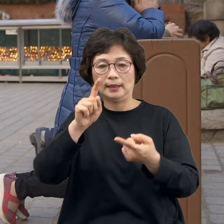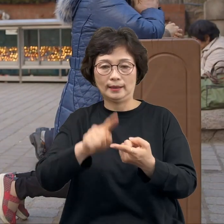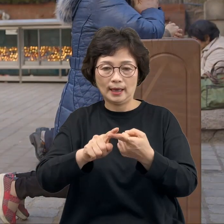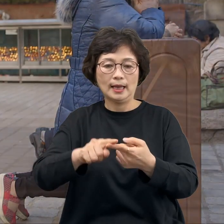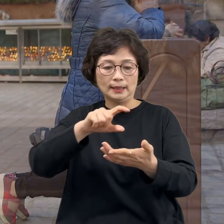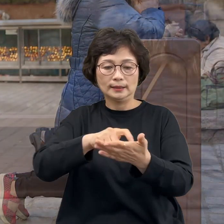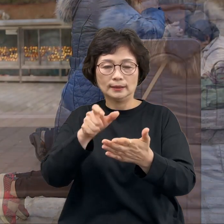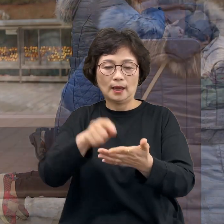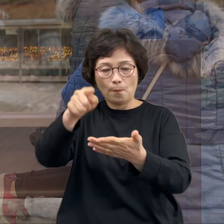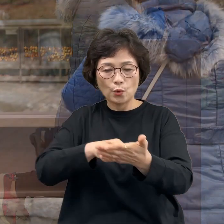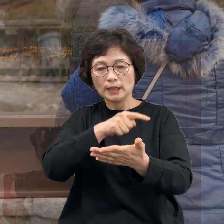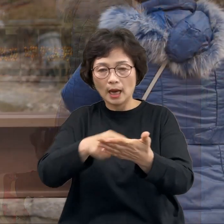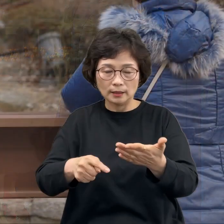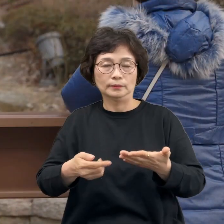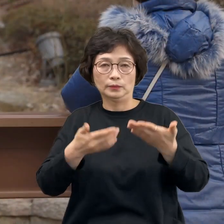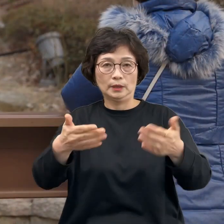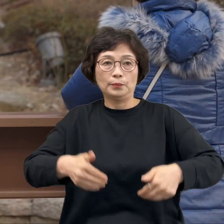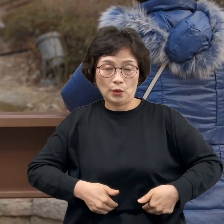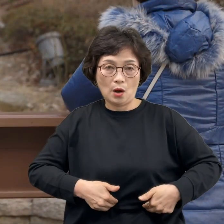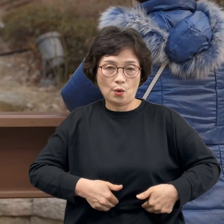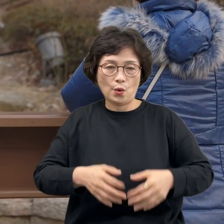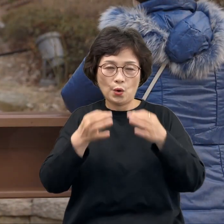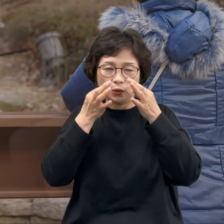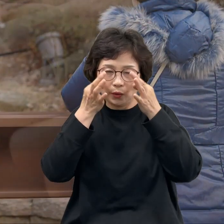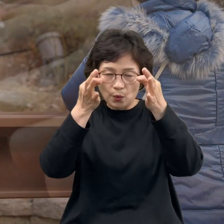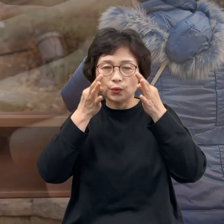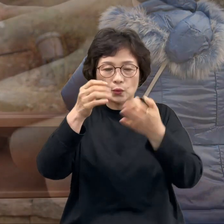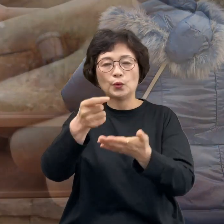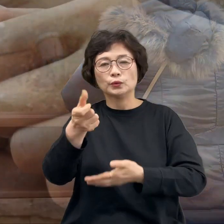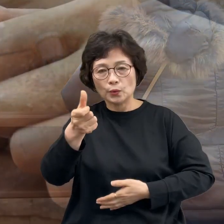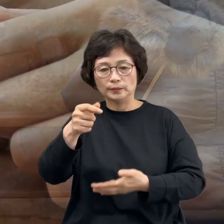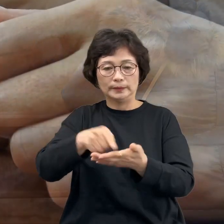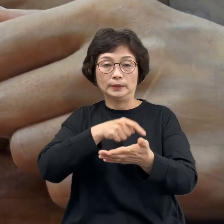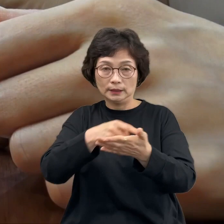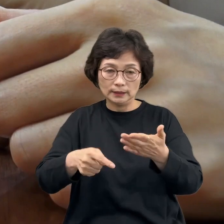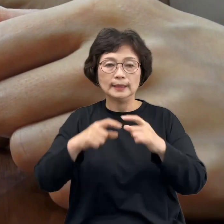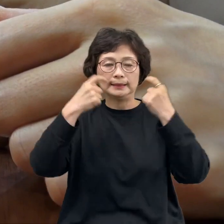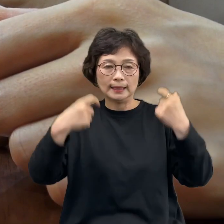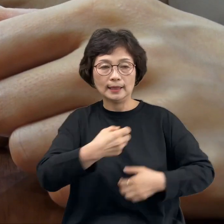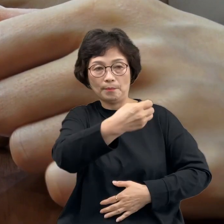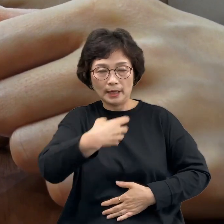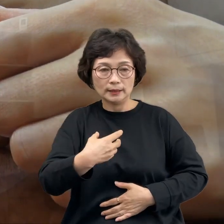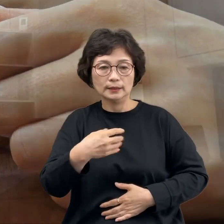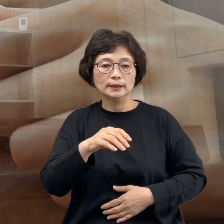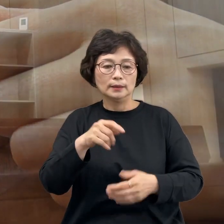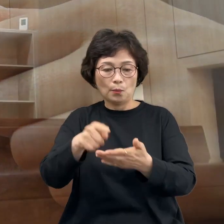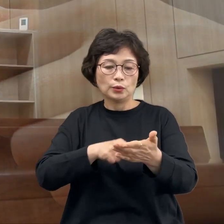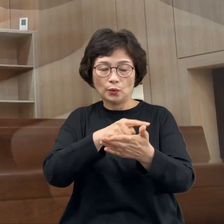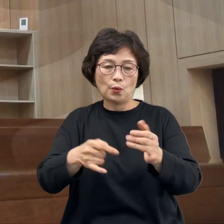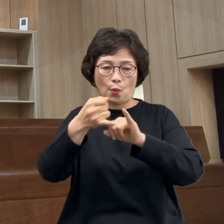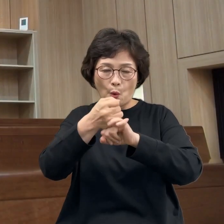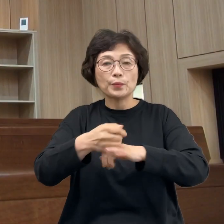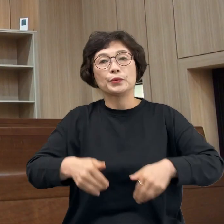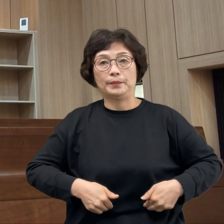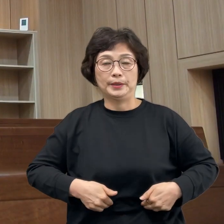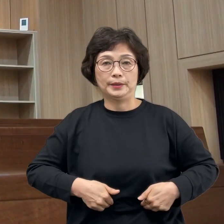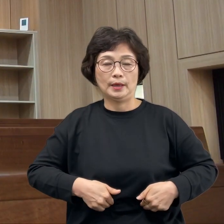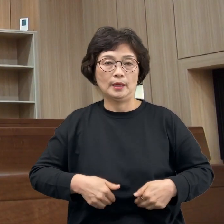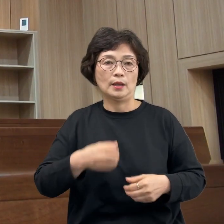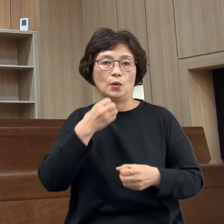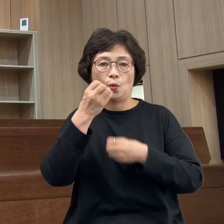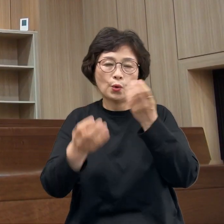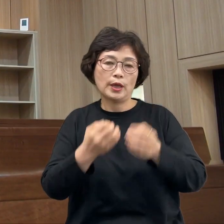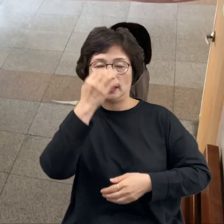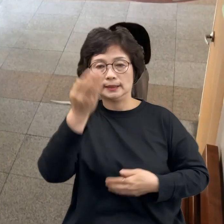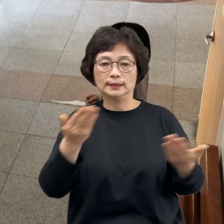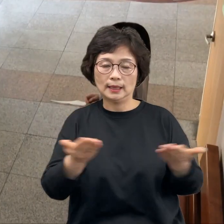죄의 흔적에 대한 적절한 보상이나 대가를 치러야 하며 그 최소한의 갚음으로 사제가 준 보속을 꼭